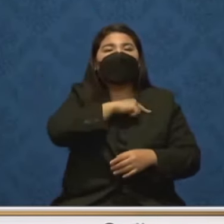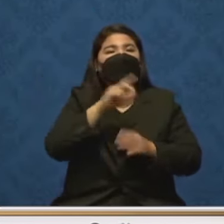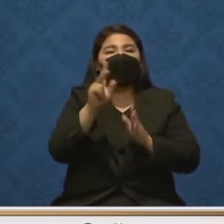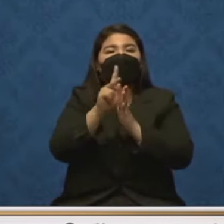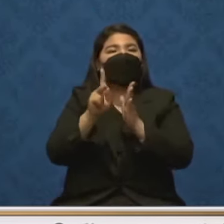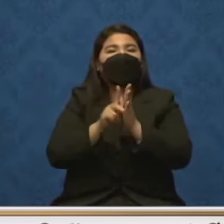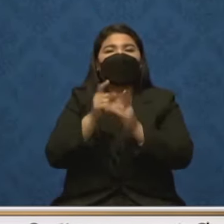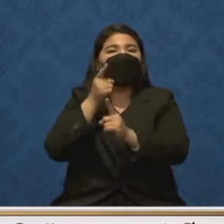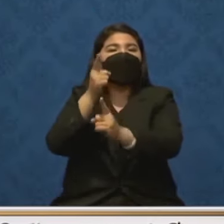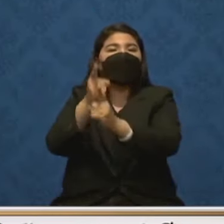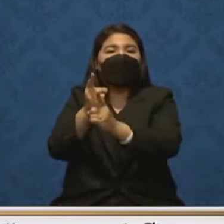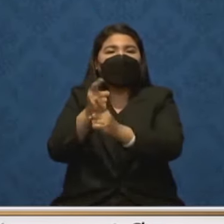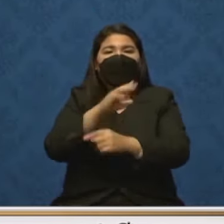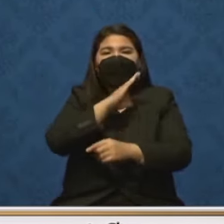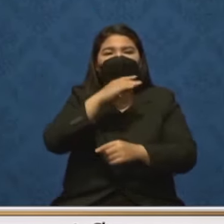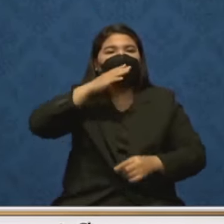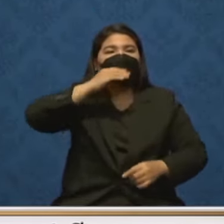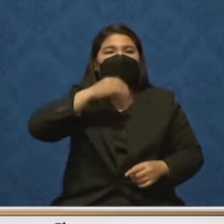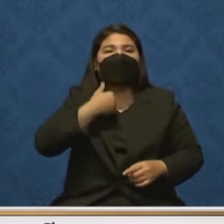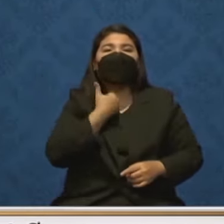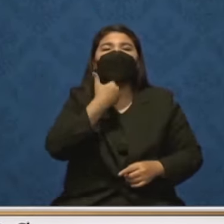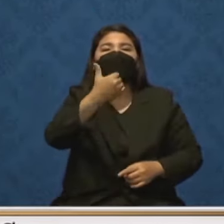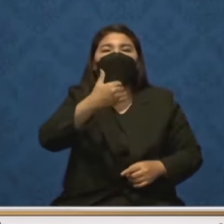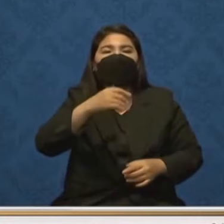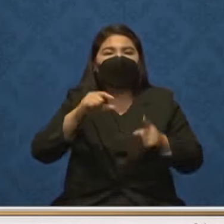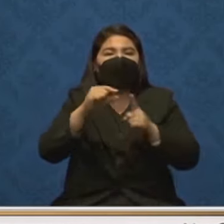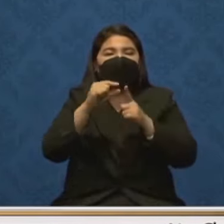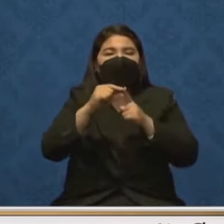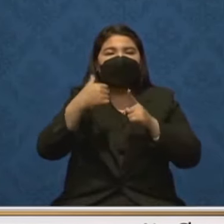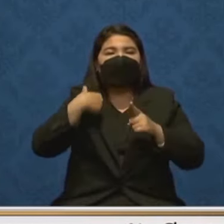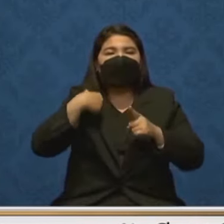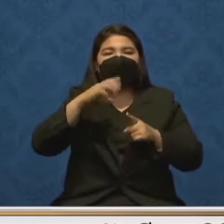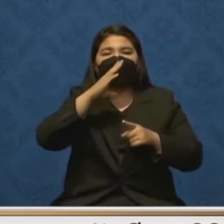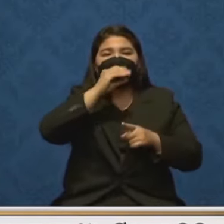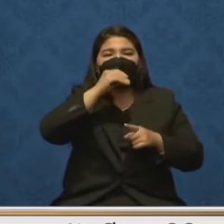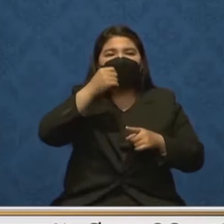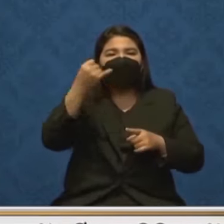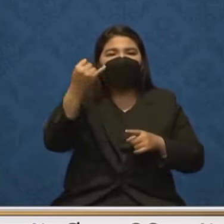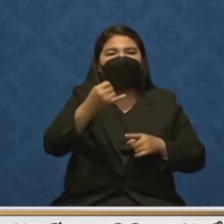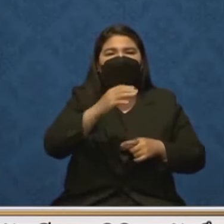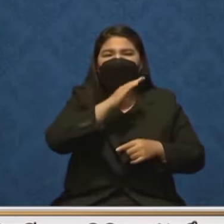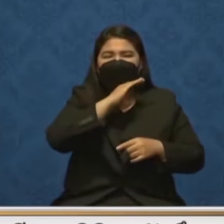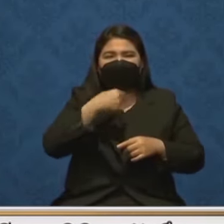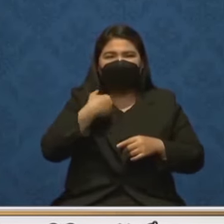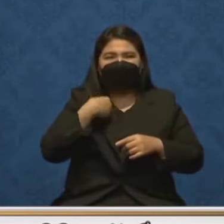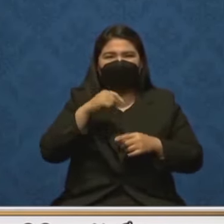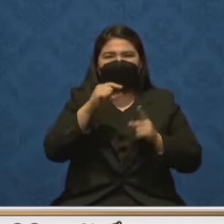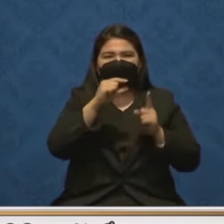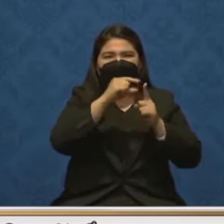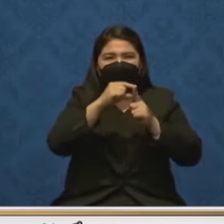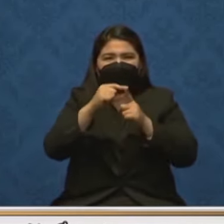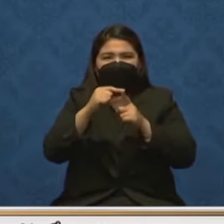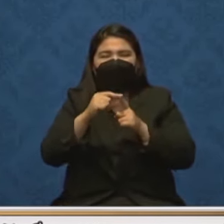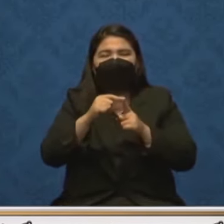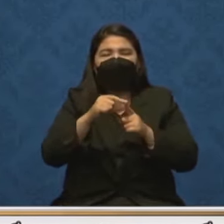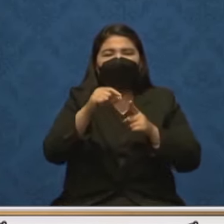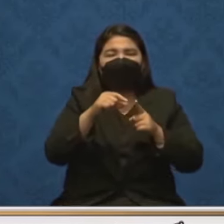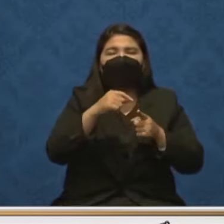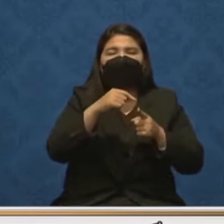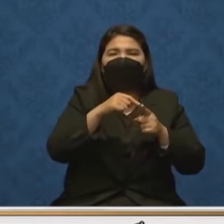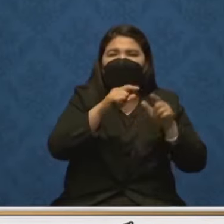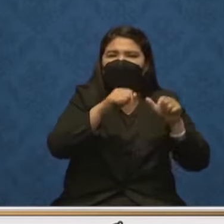แต่กลับถ้อยคำใดที่เป็นการเสียดสีปกติก็หลายคำก็ก็อันลมก็ได้แต่ว่าถ้อยคำใดที่